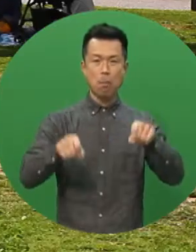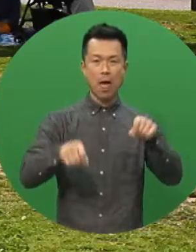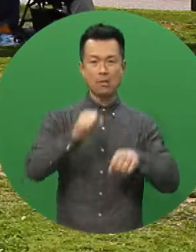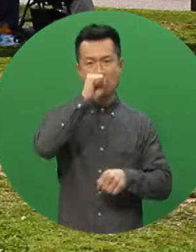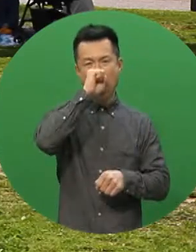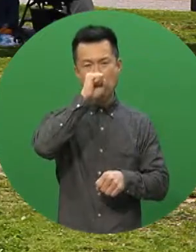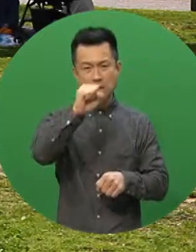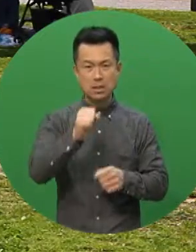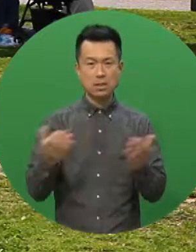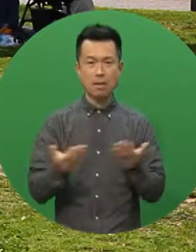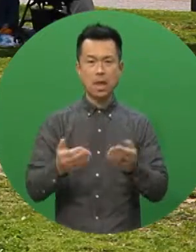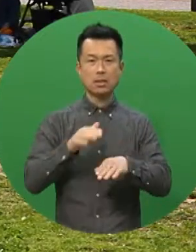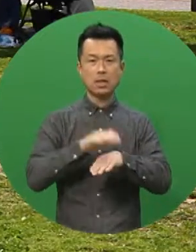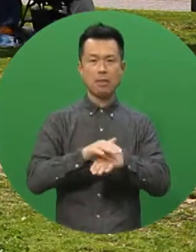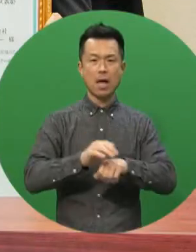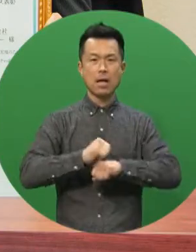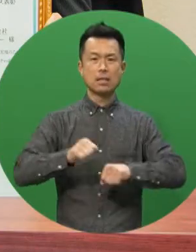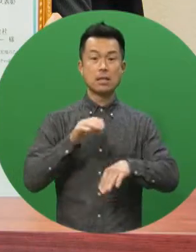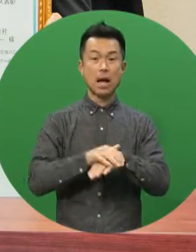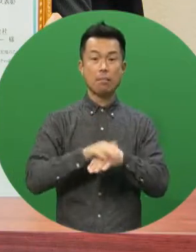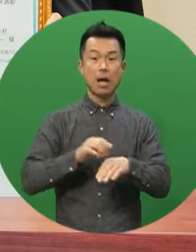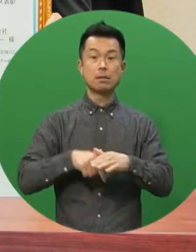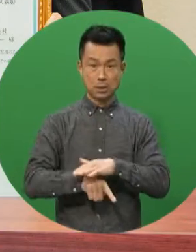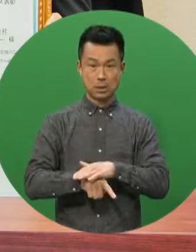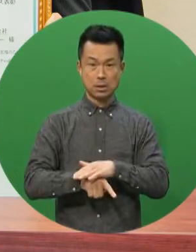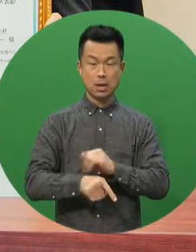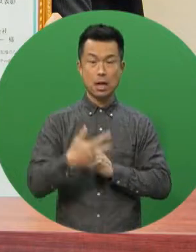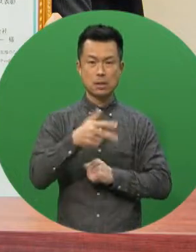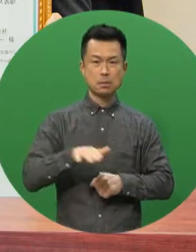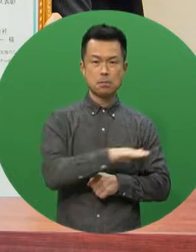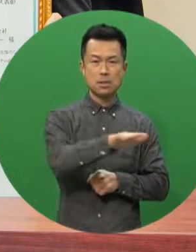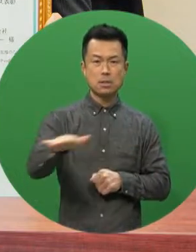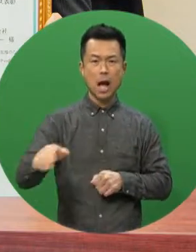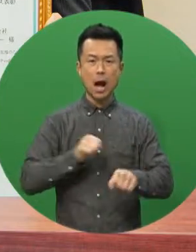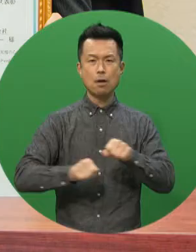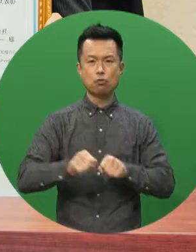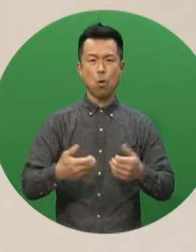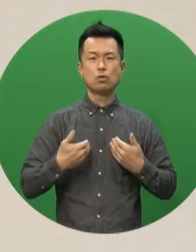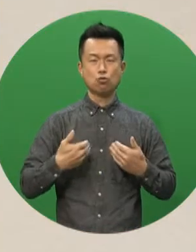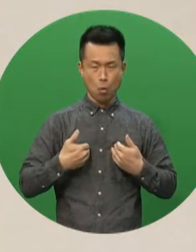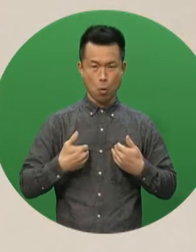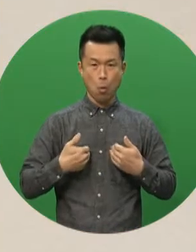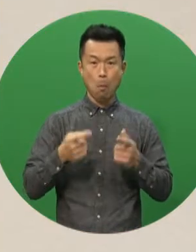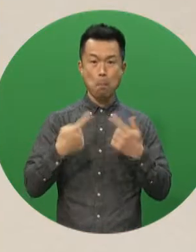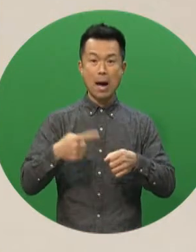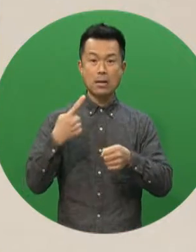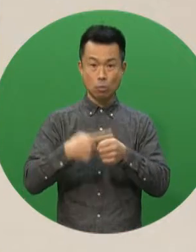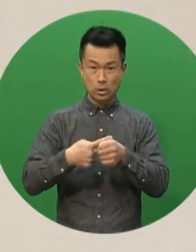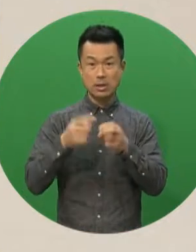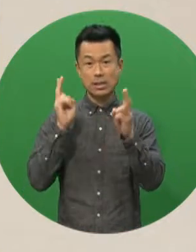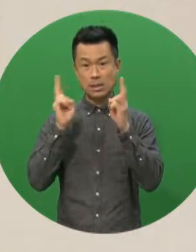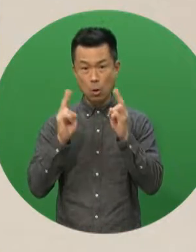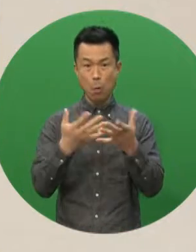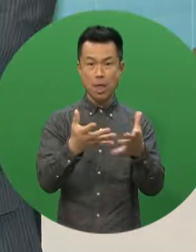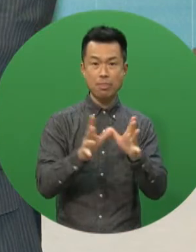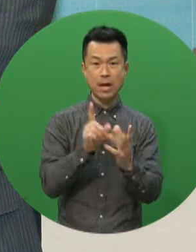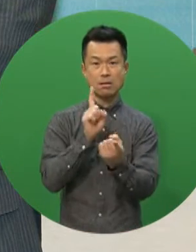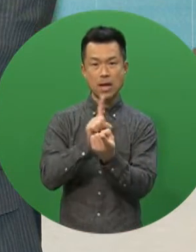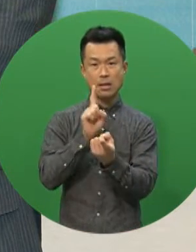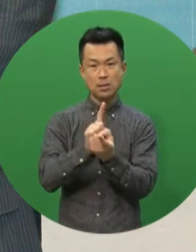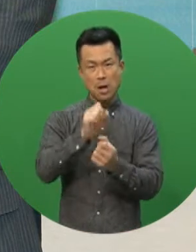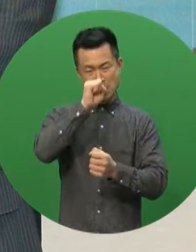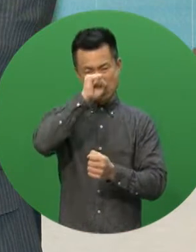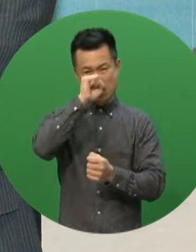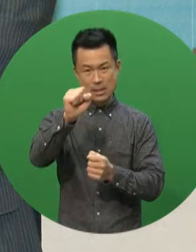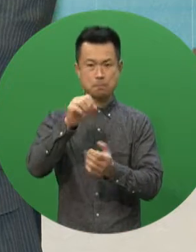働き方、生き方のこと。市内全域で推進に取り組むため、毎年企業、団体などの取り組